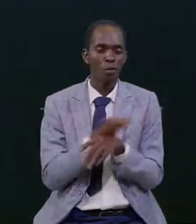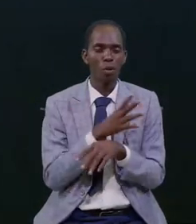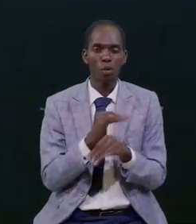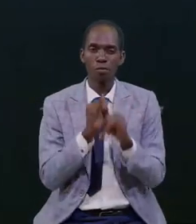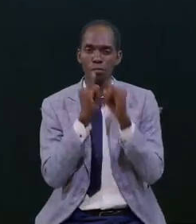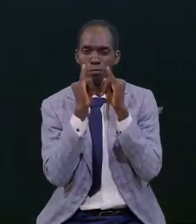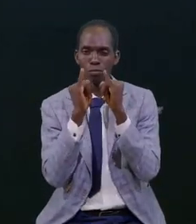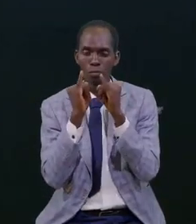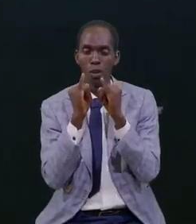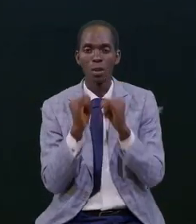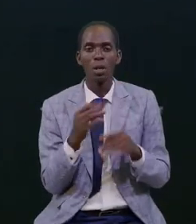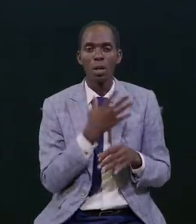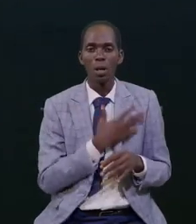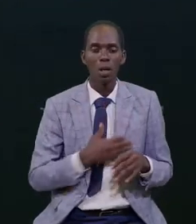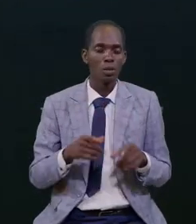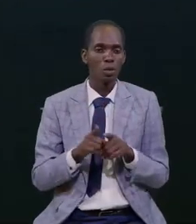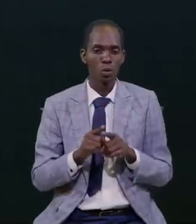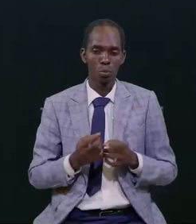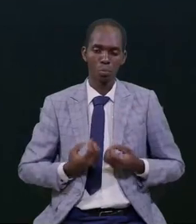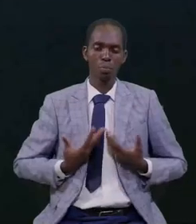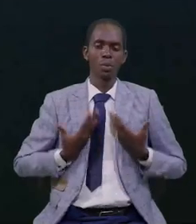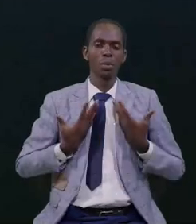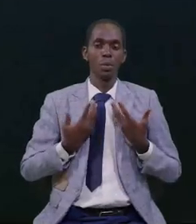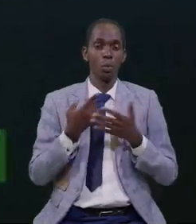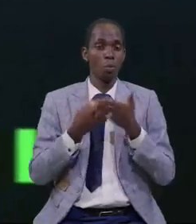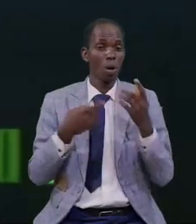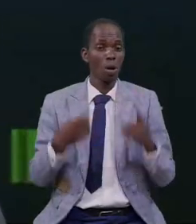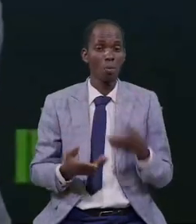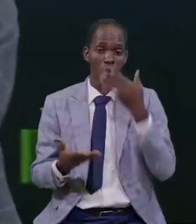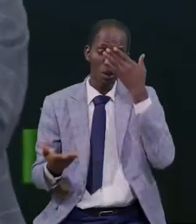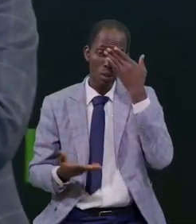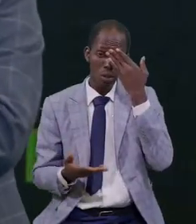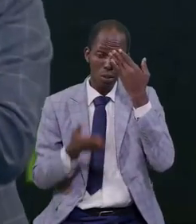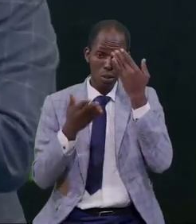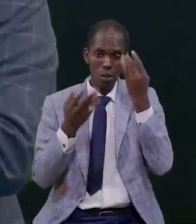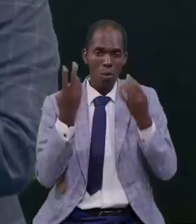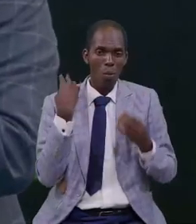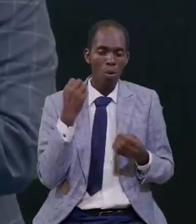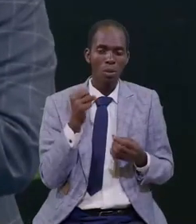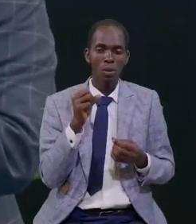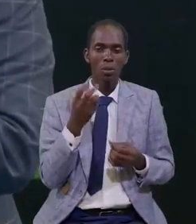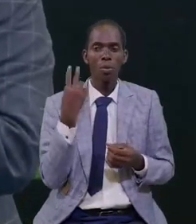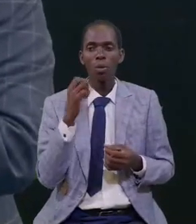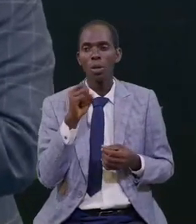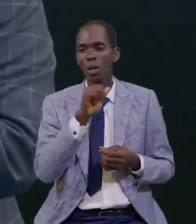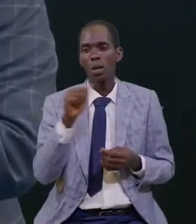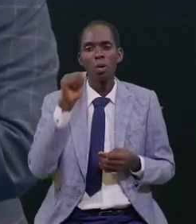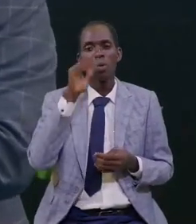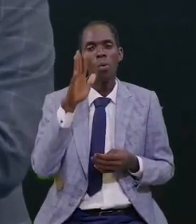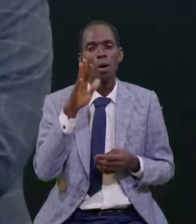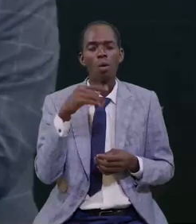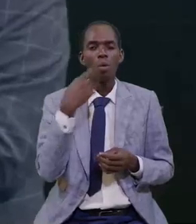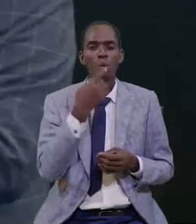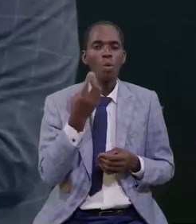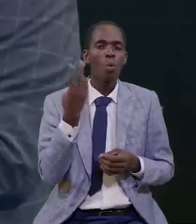très inspirant ce qui est arrivé ici dans Jean 8 avait une femme qui